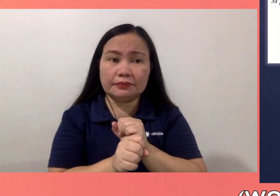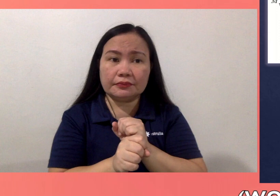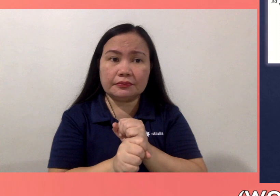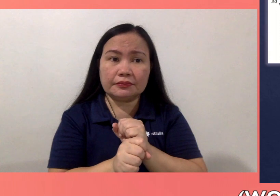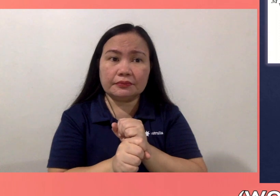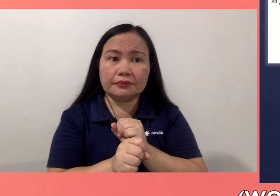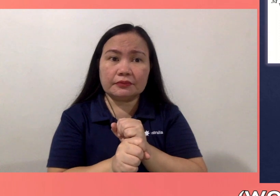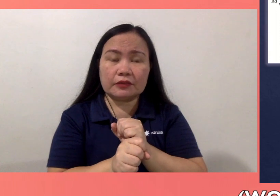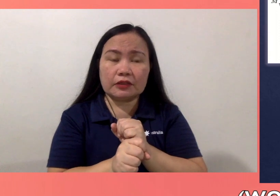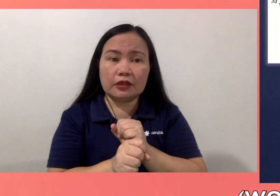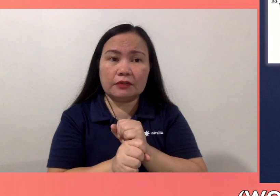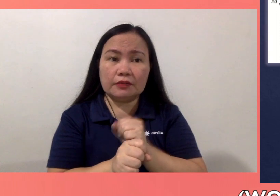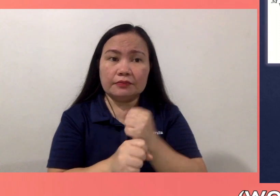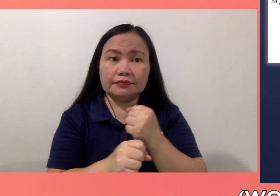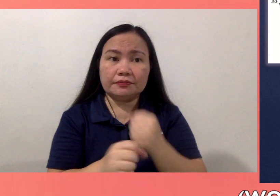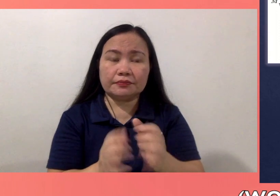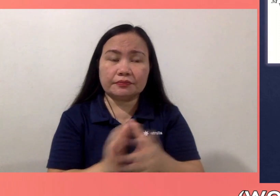sabihin,